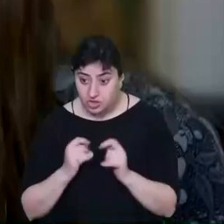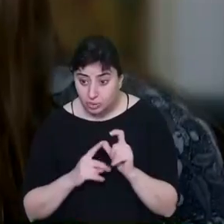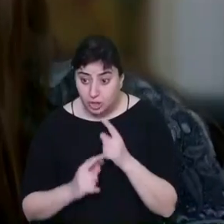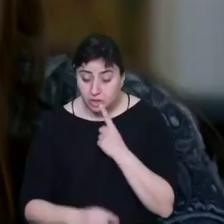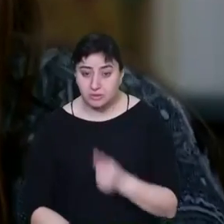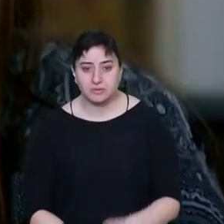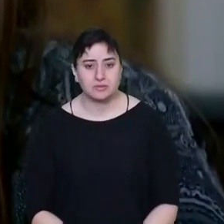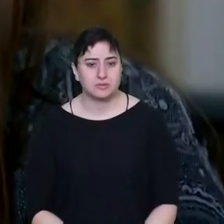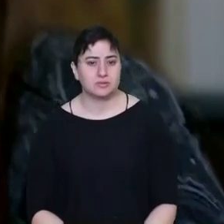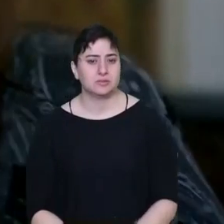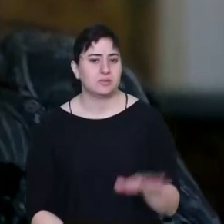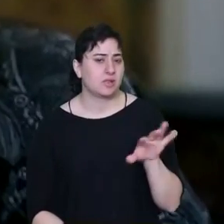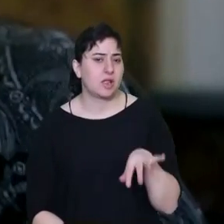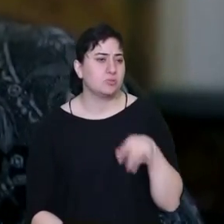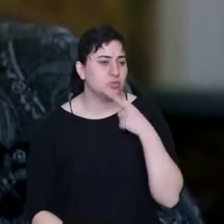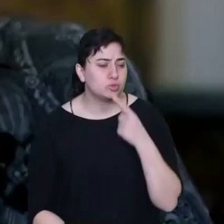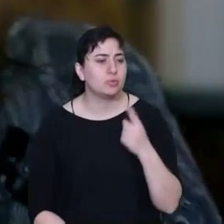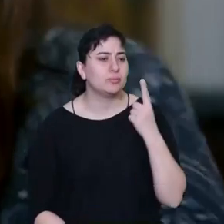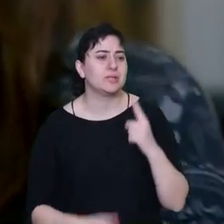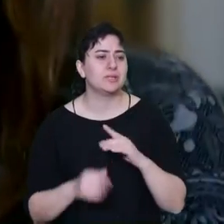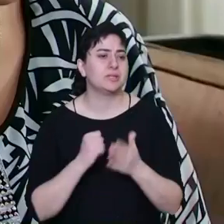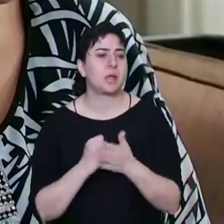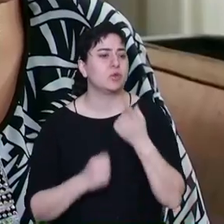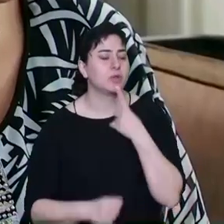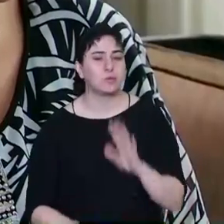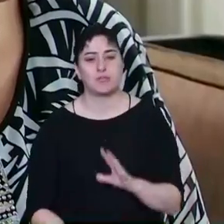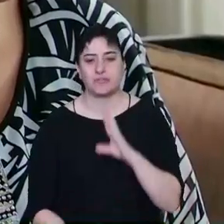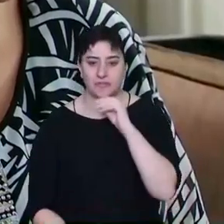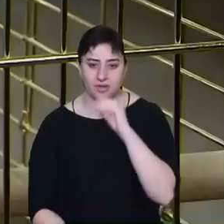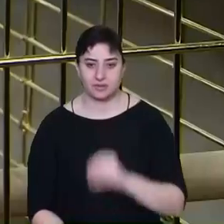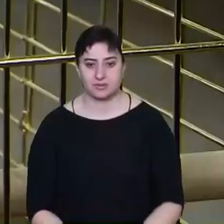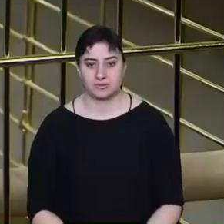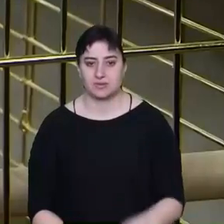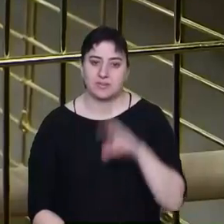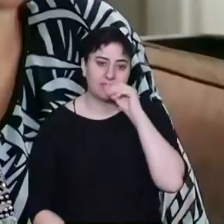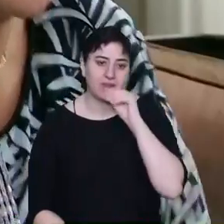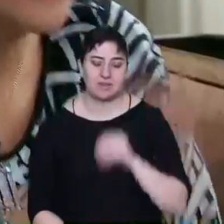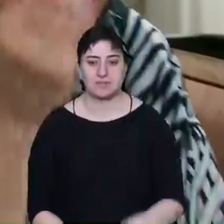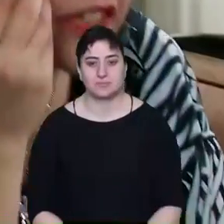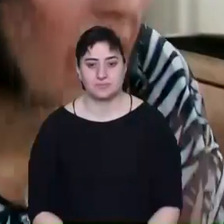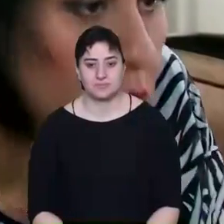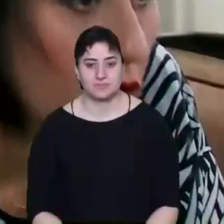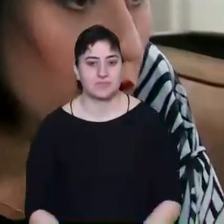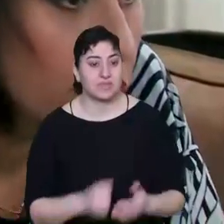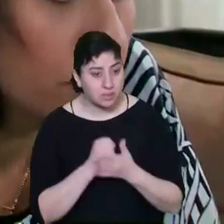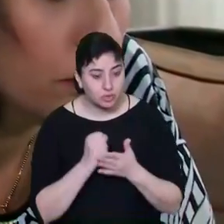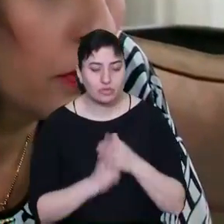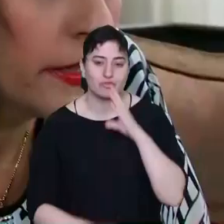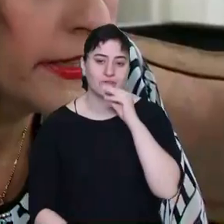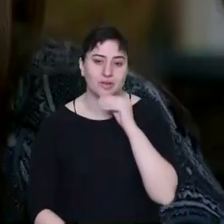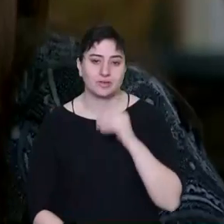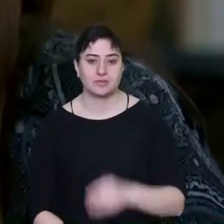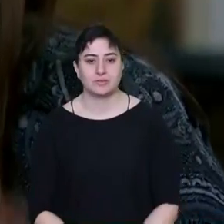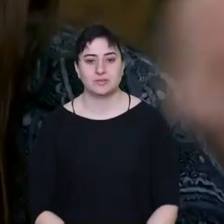lan? Ay her şeyi söylüyor, Trabzon demiyor. Fener! Fener! Trabzon!